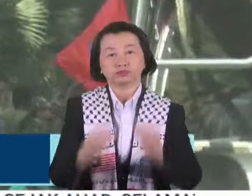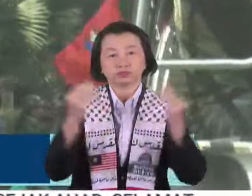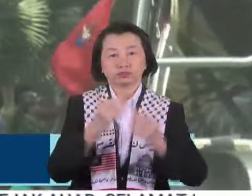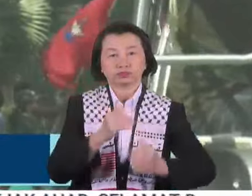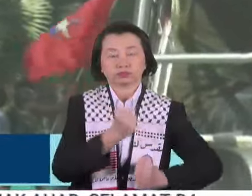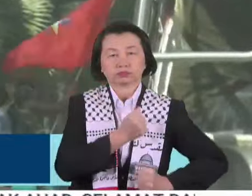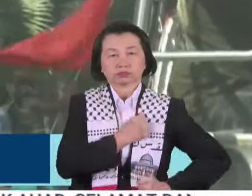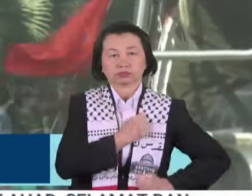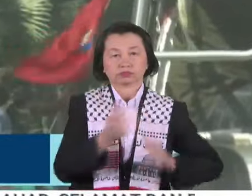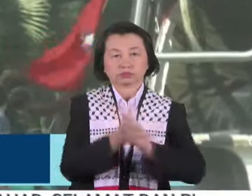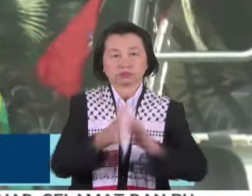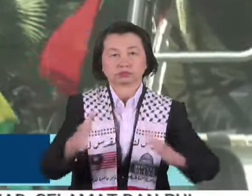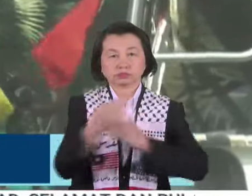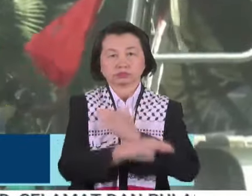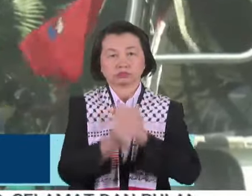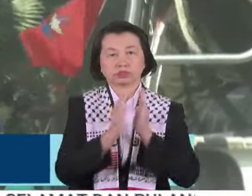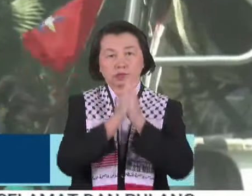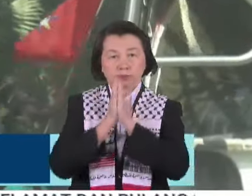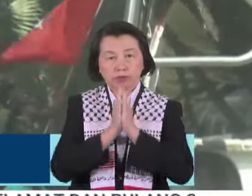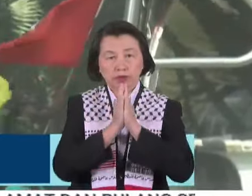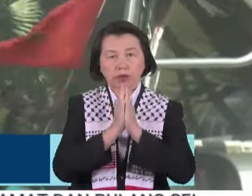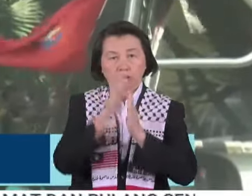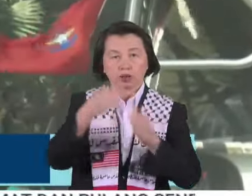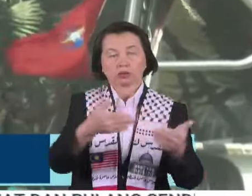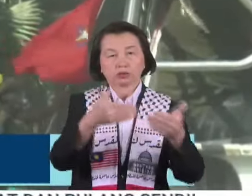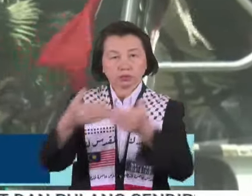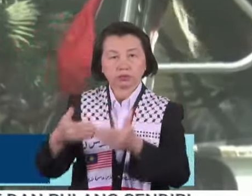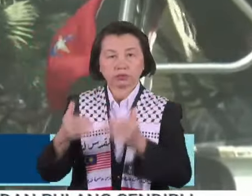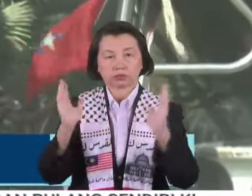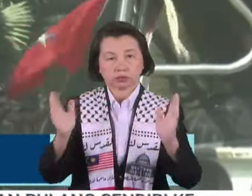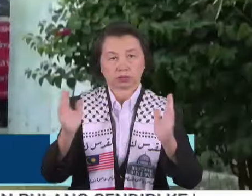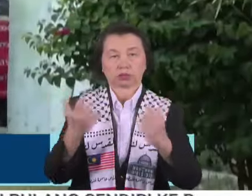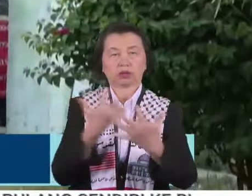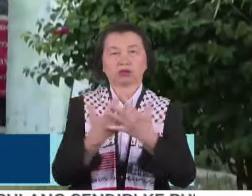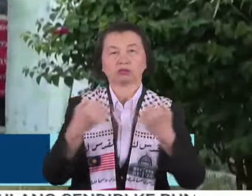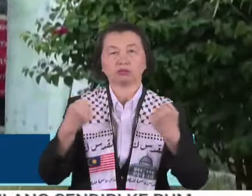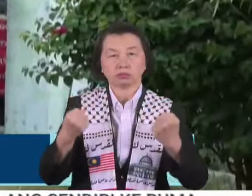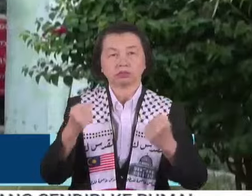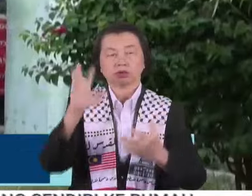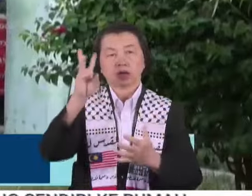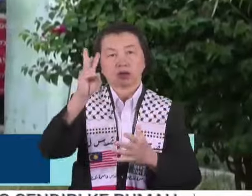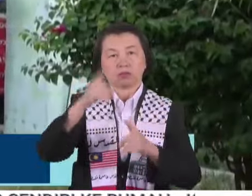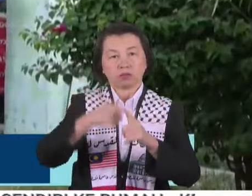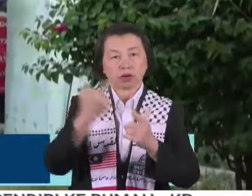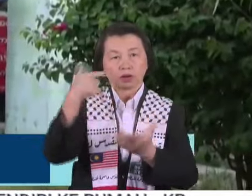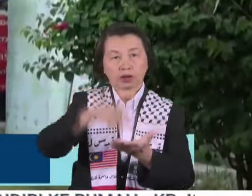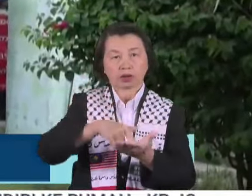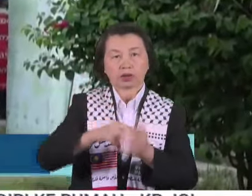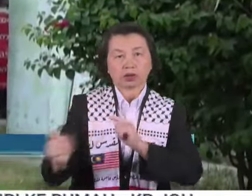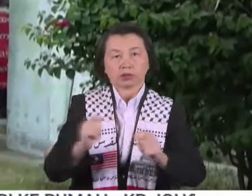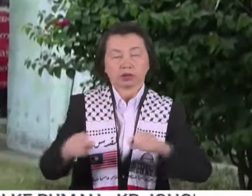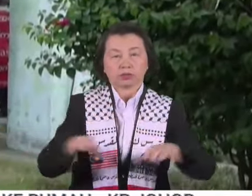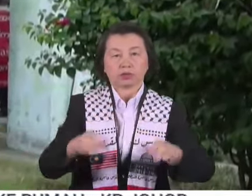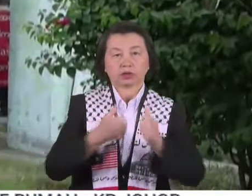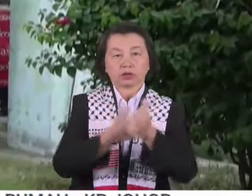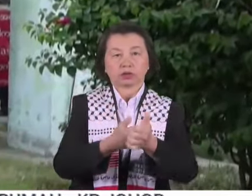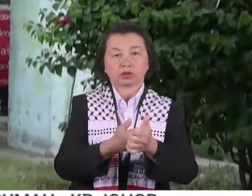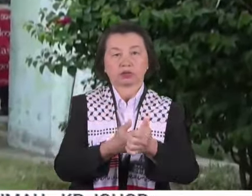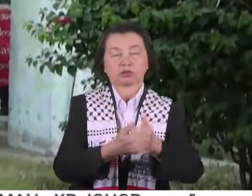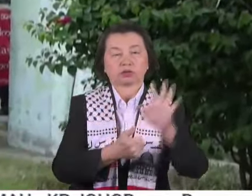Majlis Pertahanan dan Keselamatan Negara Myanmar memutuskan untuk lanjutkan tempoh darurat selama 6 bulan lagi. Tindakan dibuat mengikut